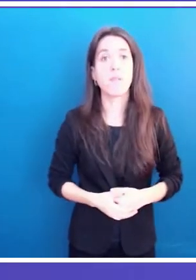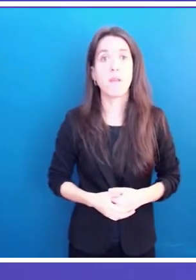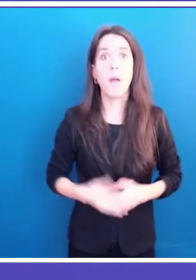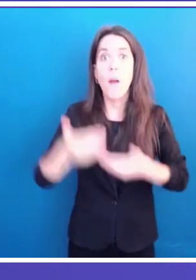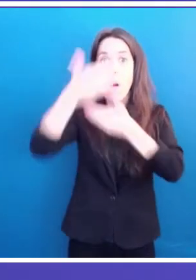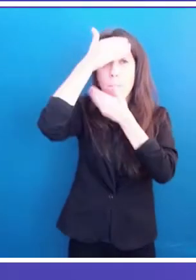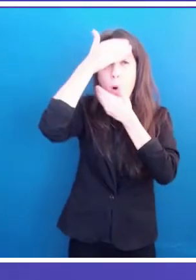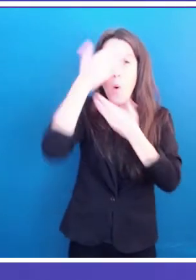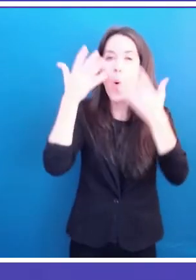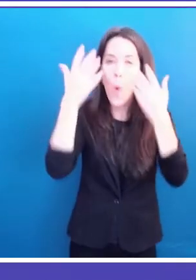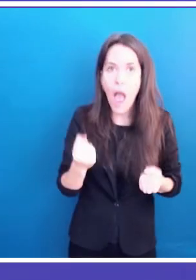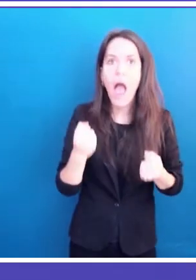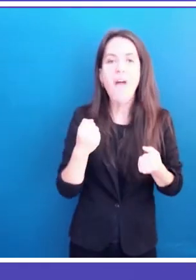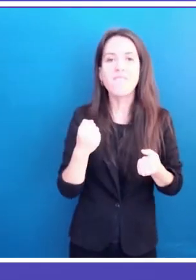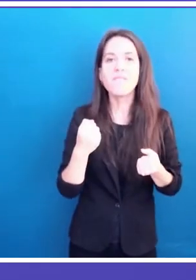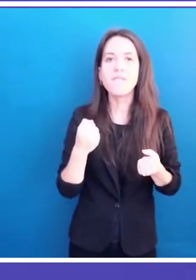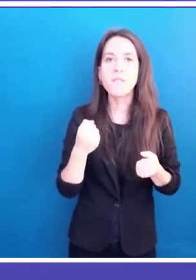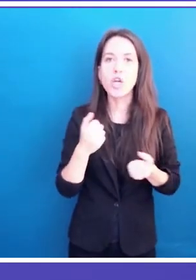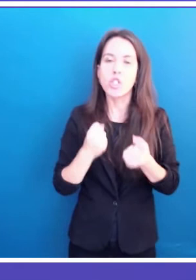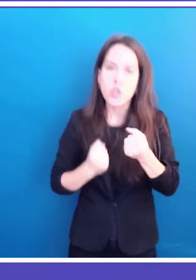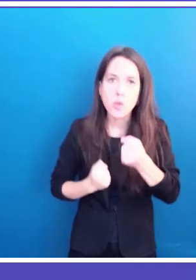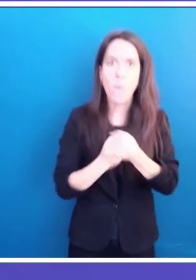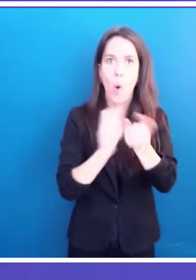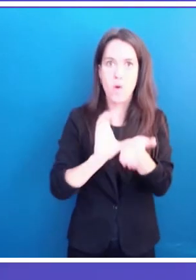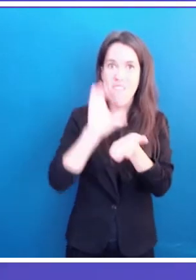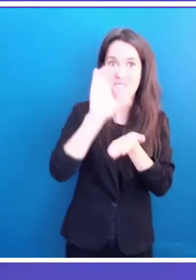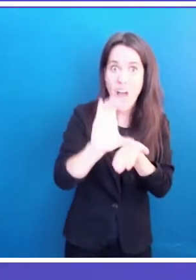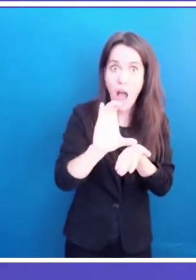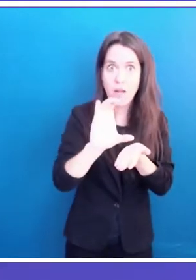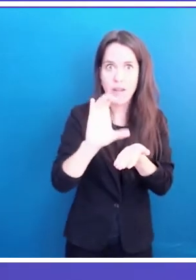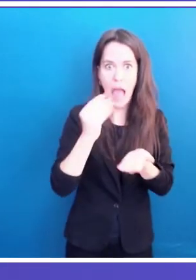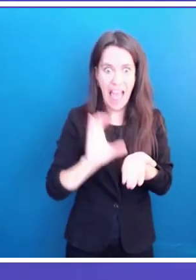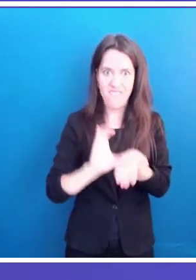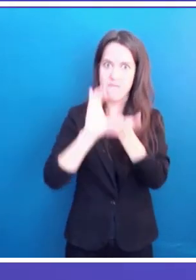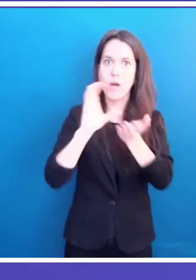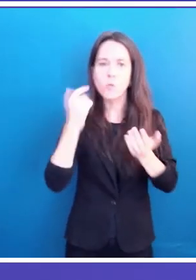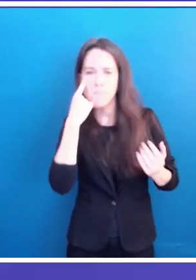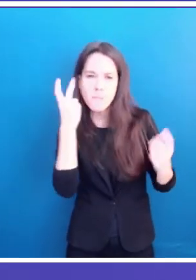من أي مرأة تم تمثيلها في هذا السياق.